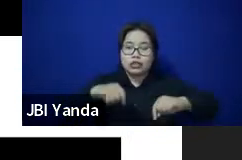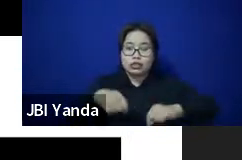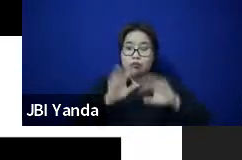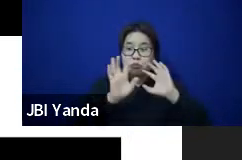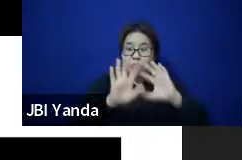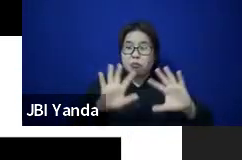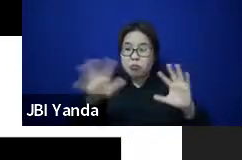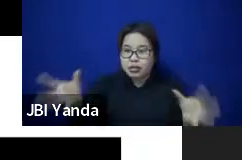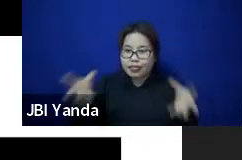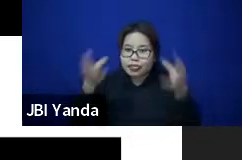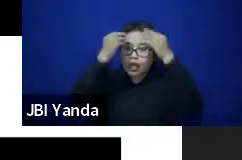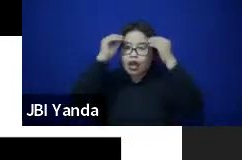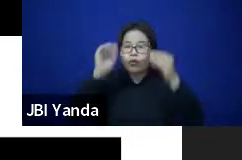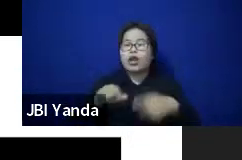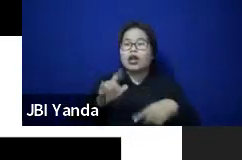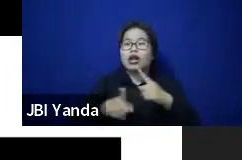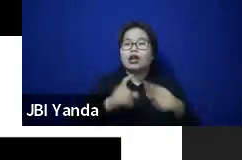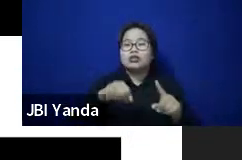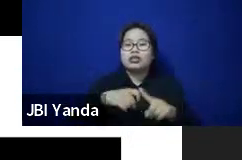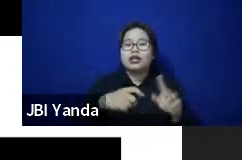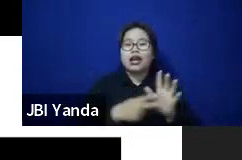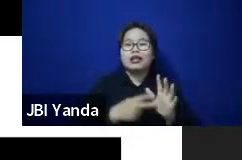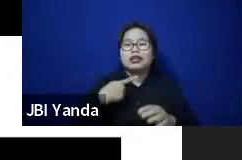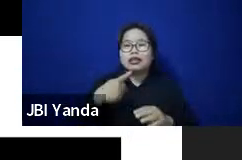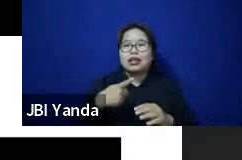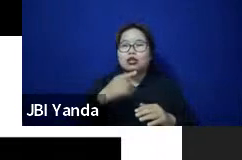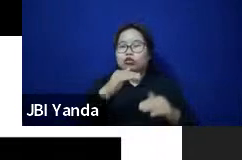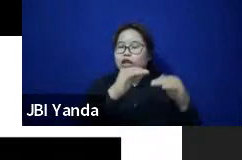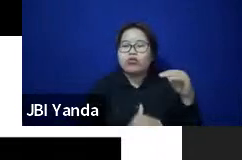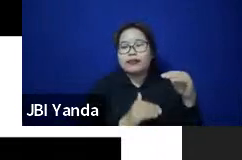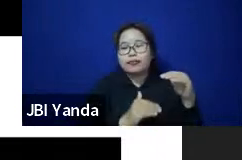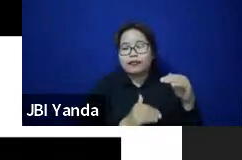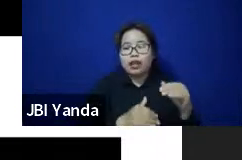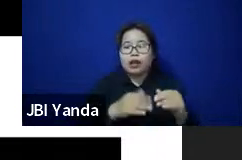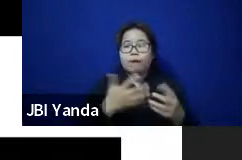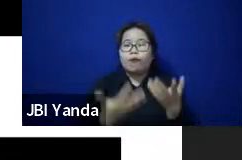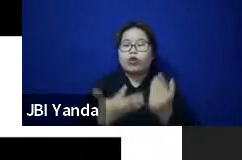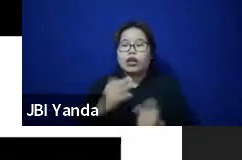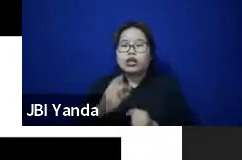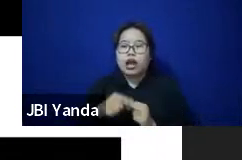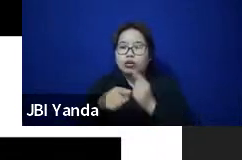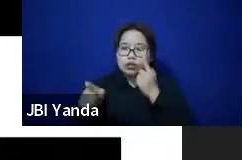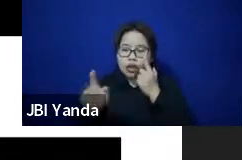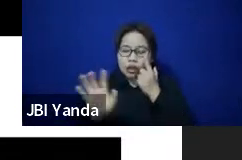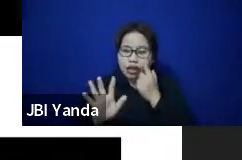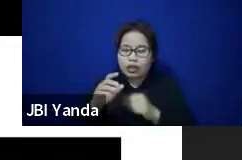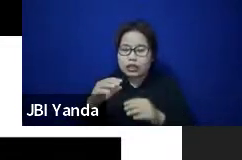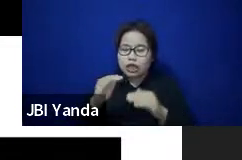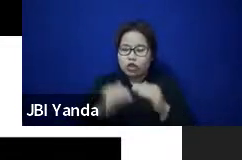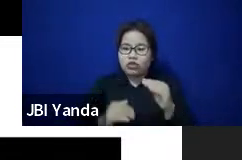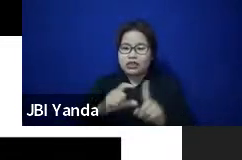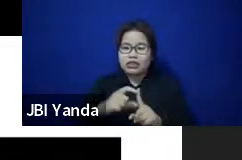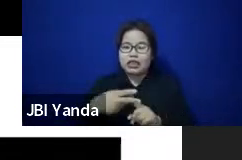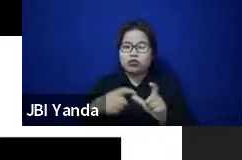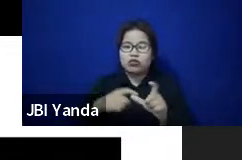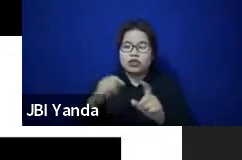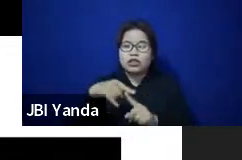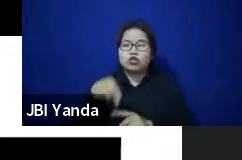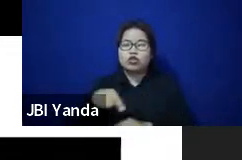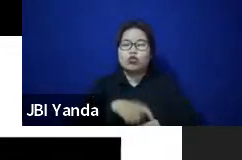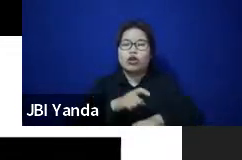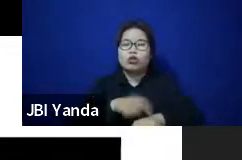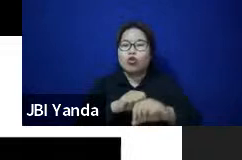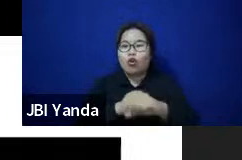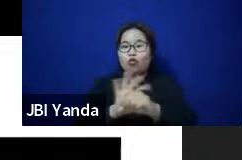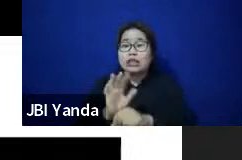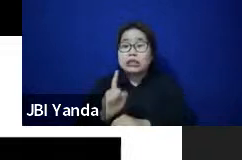mengetahui bahwa JKN kita itu defisit. Satu-satunya sekali-kalinya dia tidak defisit itu adalah selama COVID. Karena pas